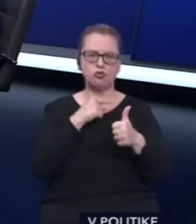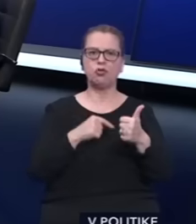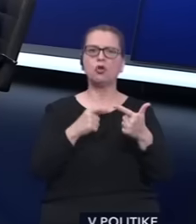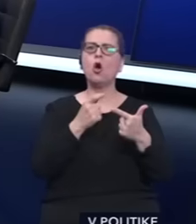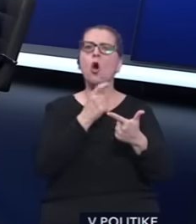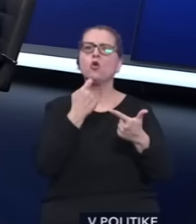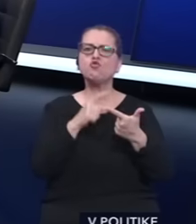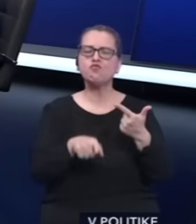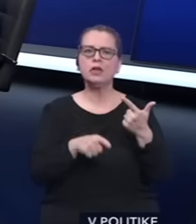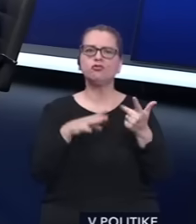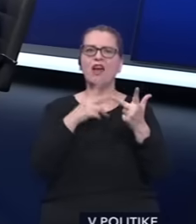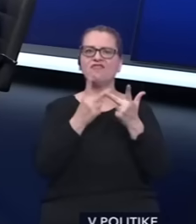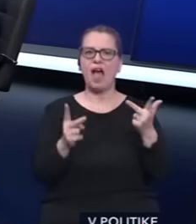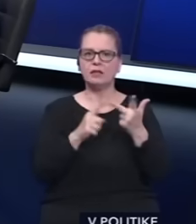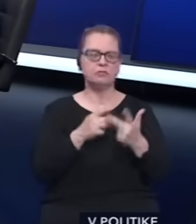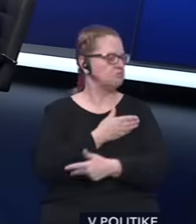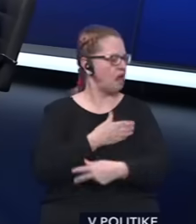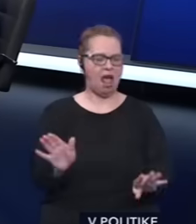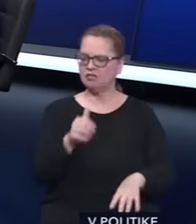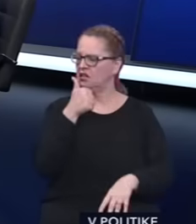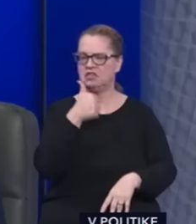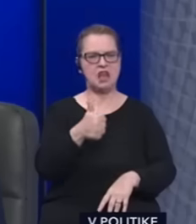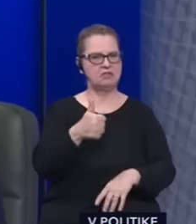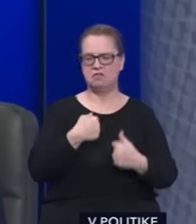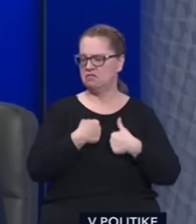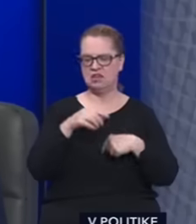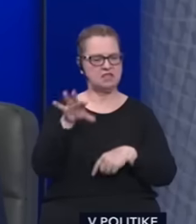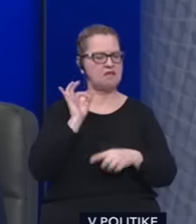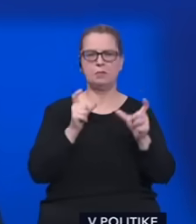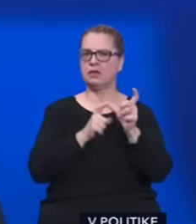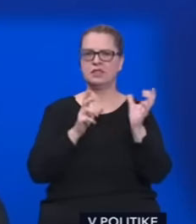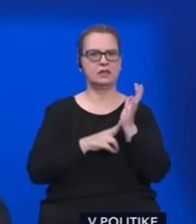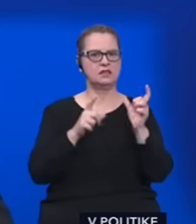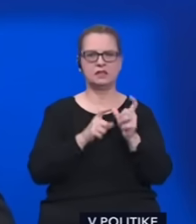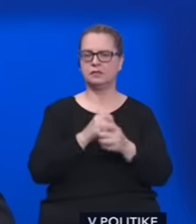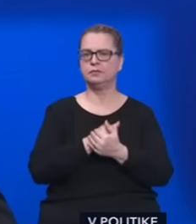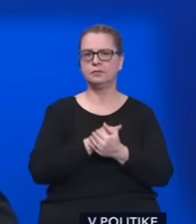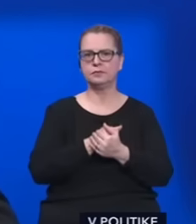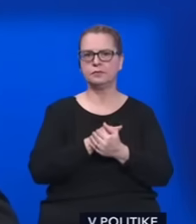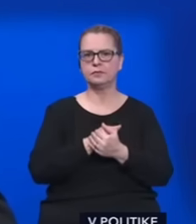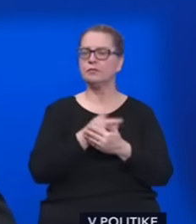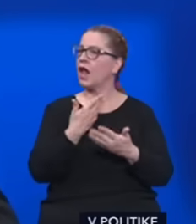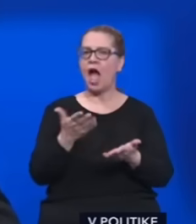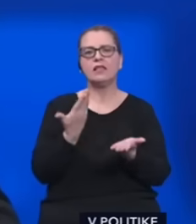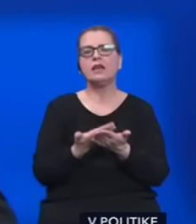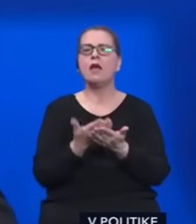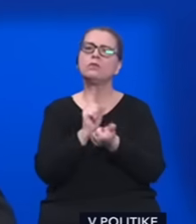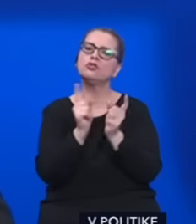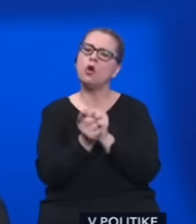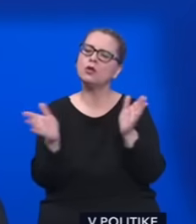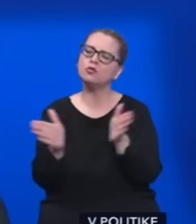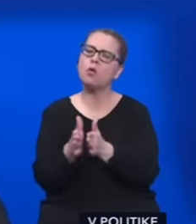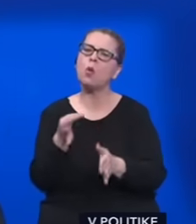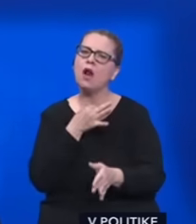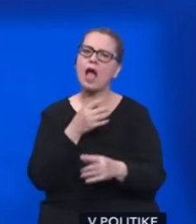Kubiš, Peter Weiss. Ani jedno nie je. Meno presano sa. Čiže ani v prípade dohody s Hlasom